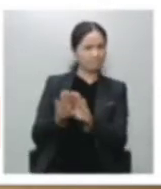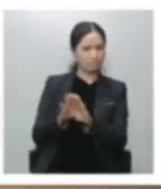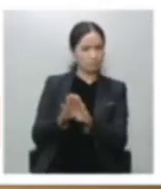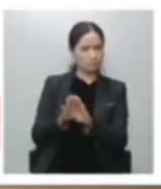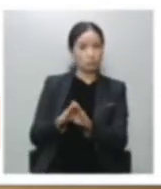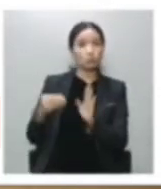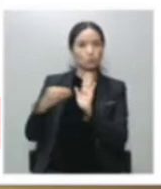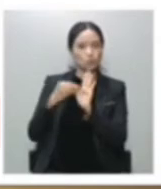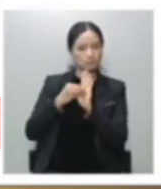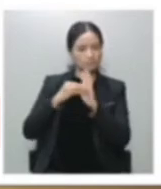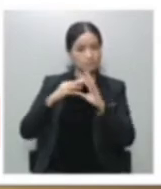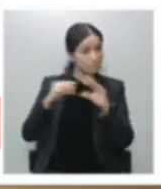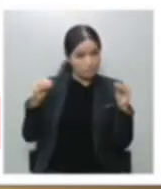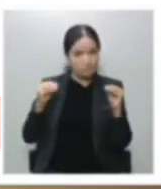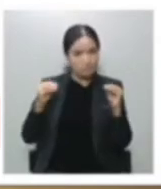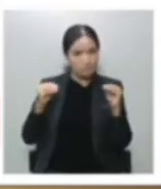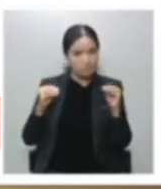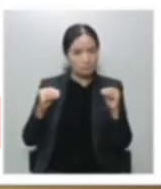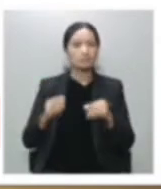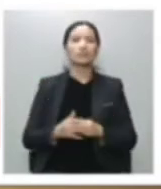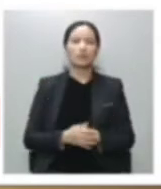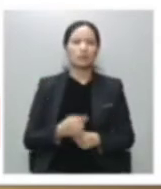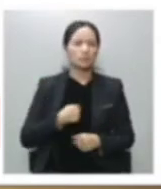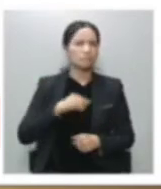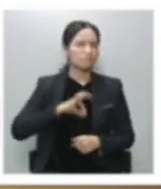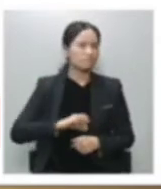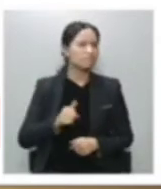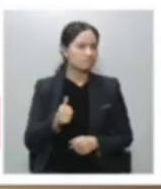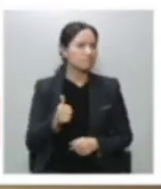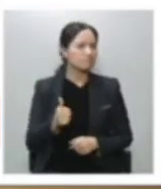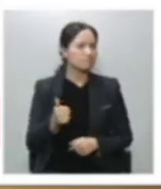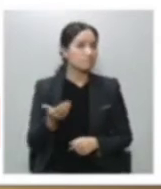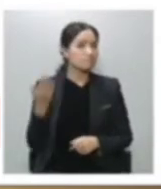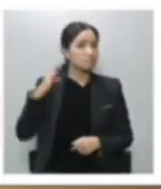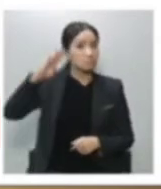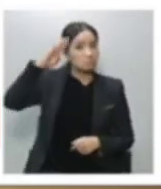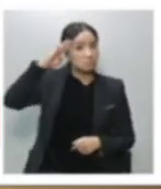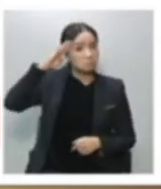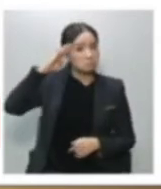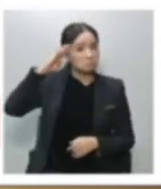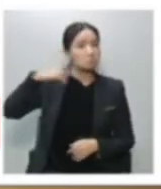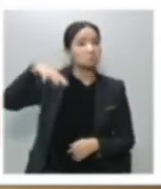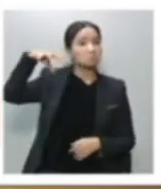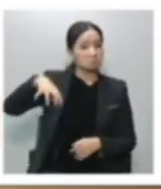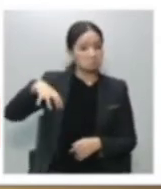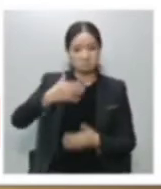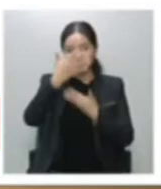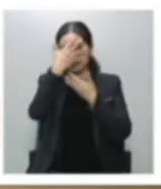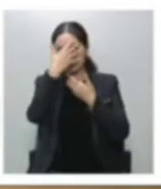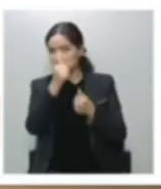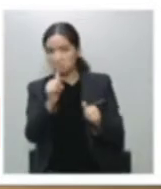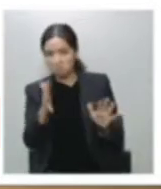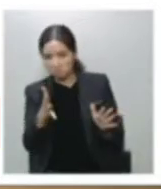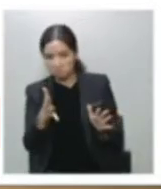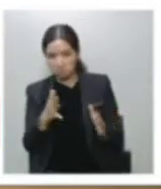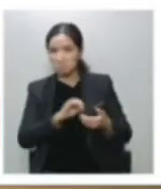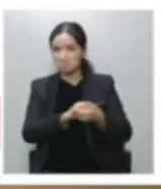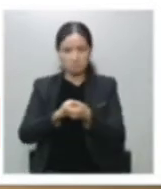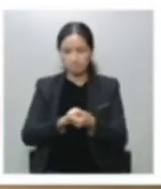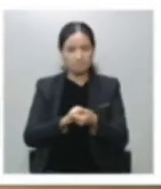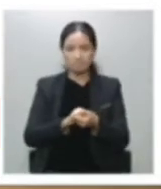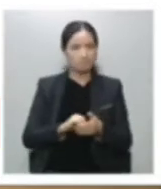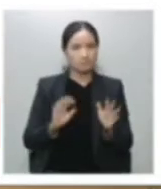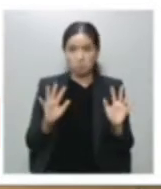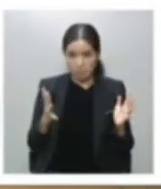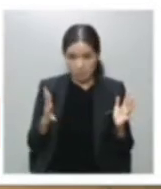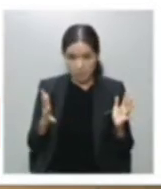งเทพผมรู้สึกได้นะครับว่าในขณะนั้นเนี่ยครับกองทัพไม่เคยให้ความสนใจหรือให้ความร่วมมือเลยครับผมขออนุญาตเรียนท่าน